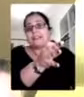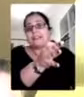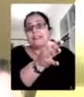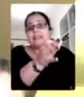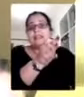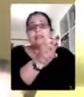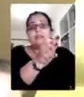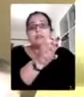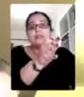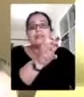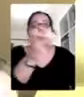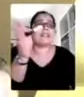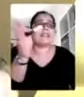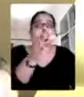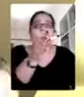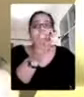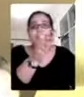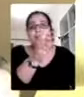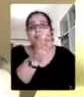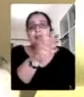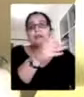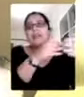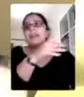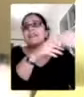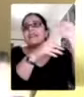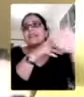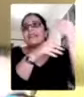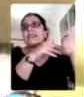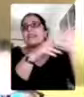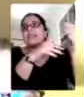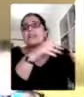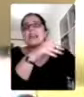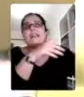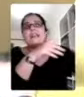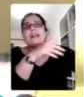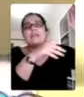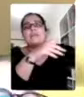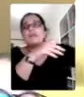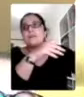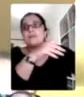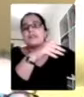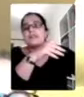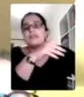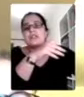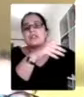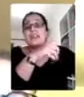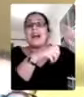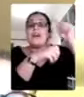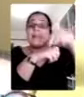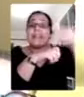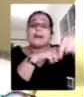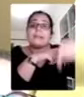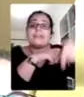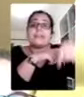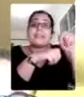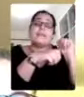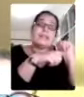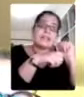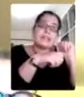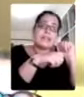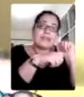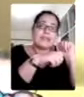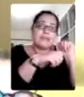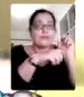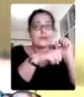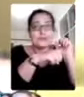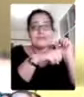var. Bunu da dile getirmekten şey yapmıyorum yani Sezar'ın hakkı Sezar'a adamlar müthiş pipolar da çıkarıyorlar ama ne yaptıklarını